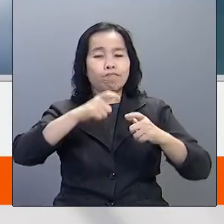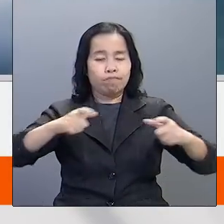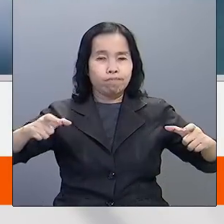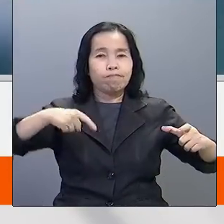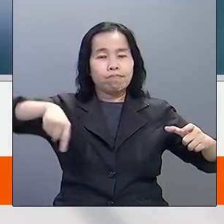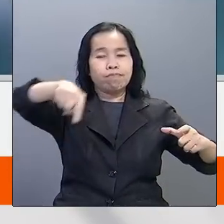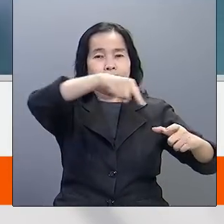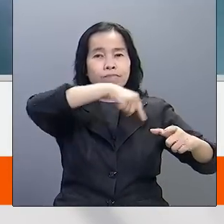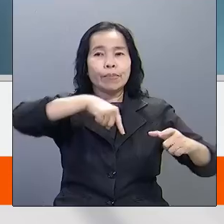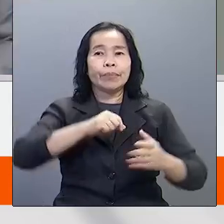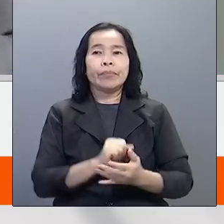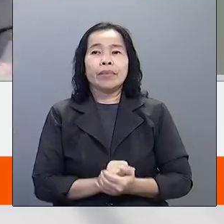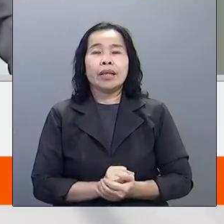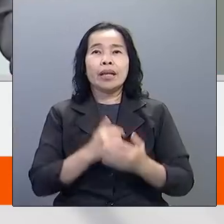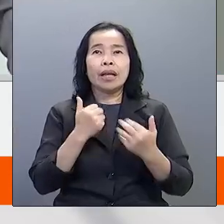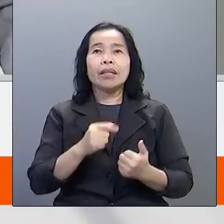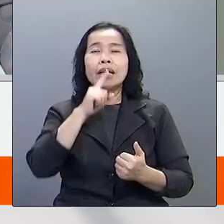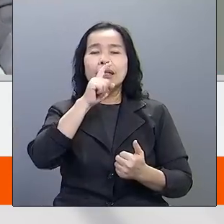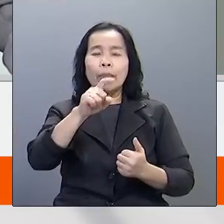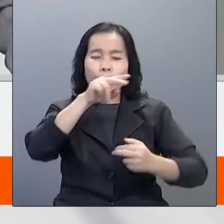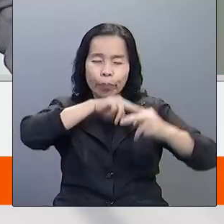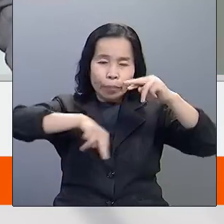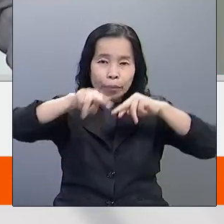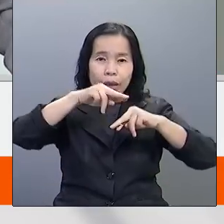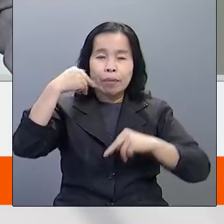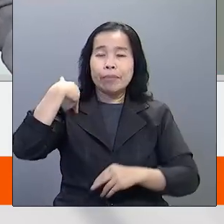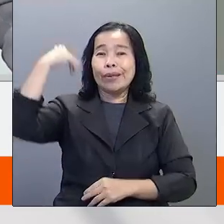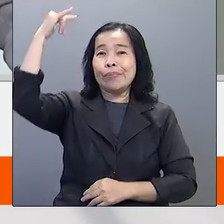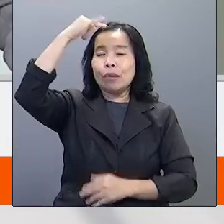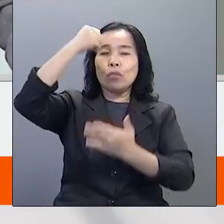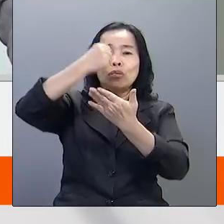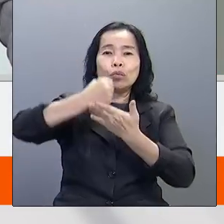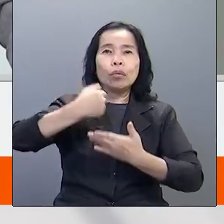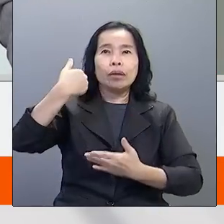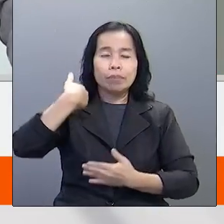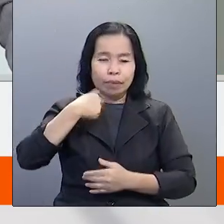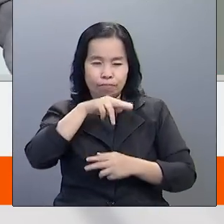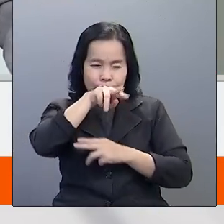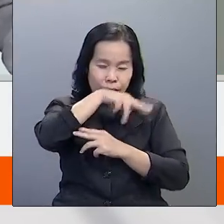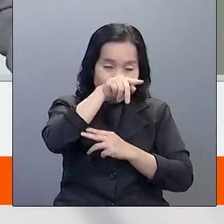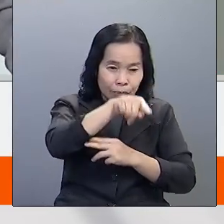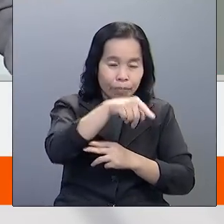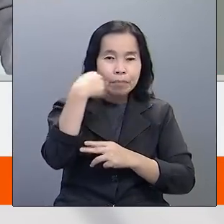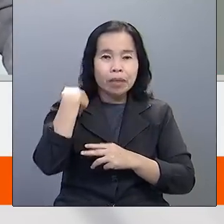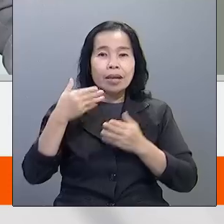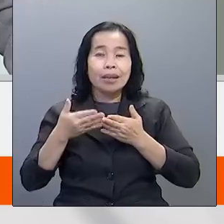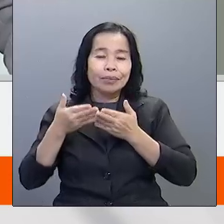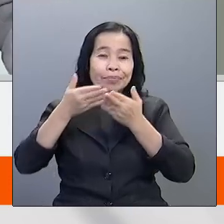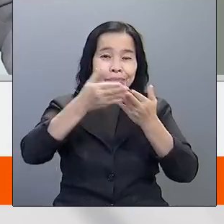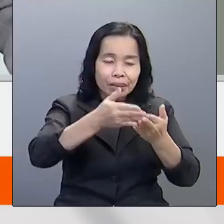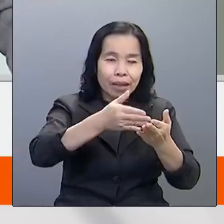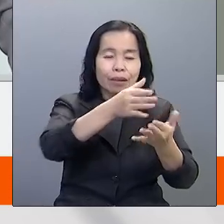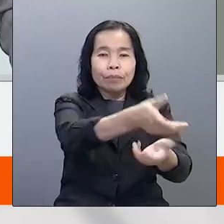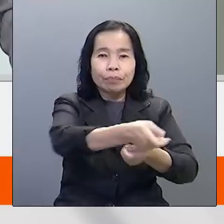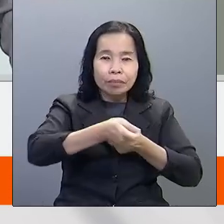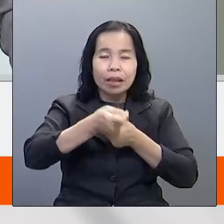ค่ะทีนี้ในการค้นหาเนี่ยค่ะทราบว่าอากาศยานเนี่ยมีส่วนอย่างมากในการชี้จุดเพื่อให้เรือเข้าไปช่วยเหลือนะคะ